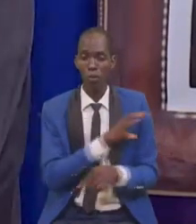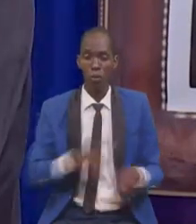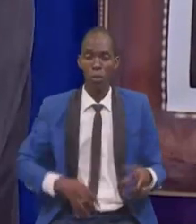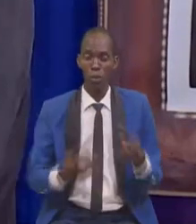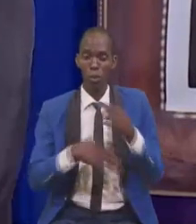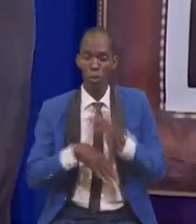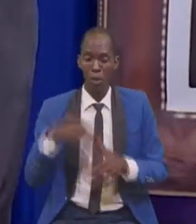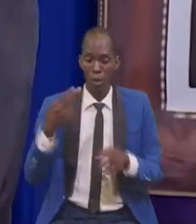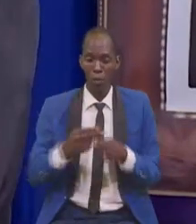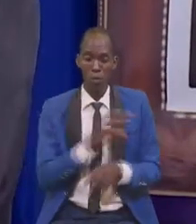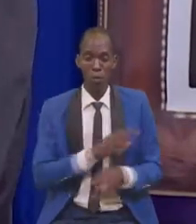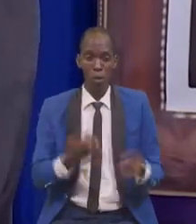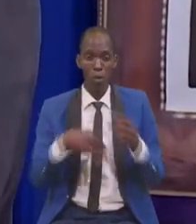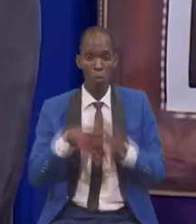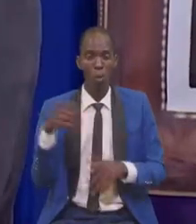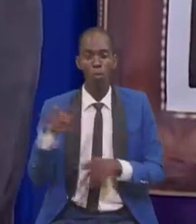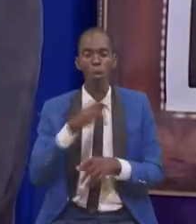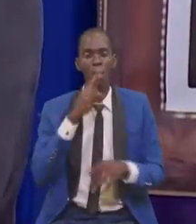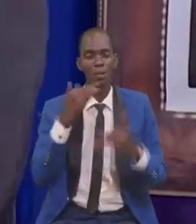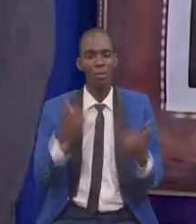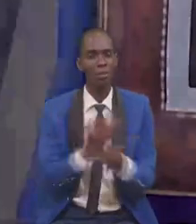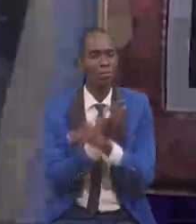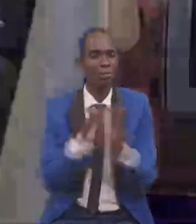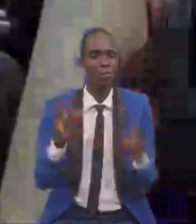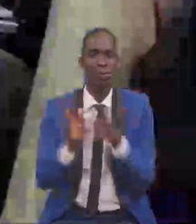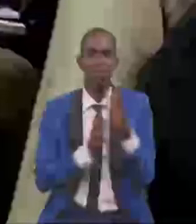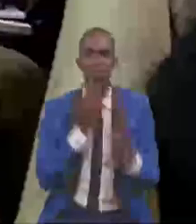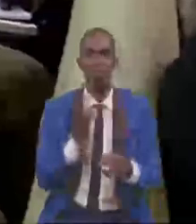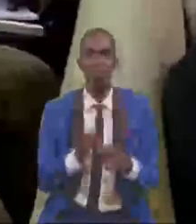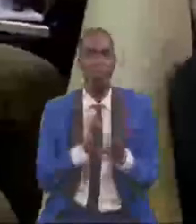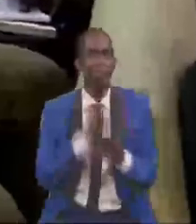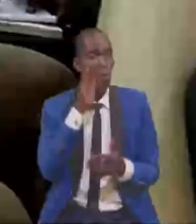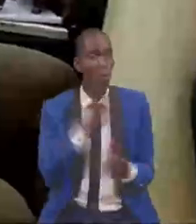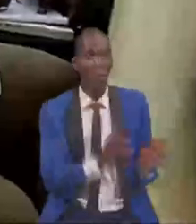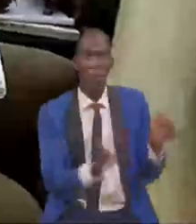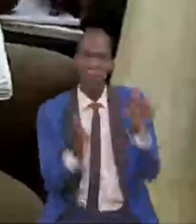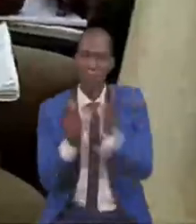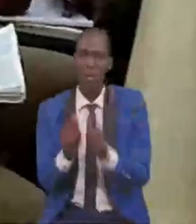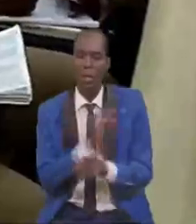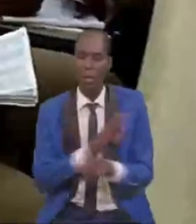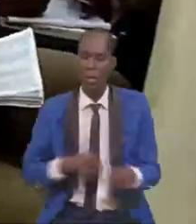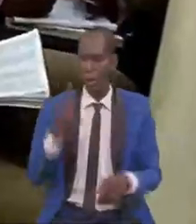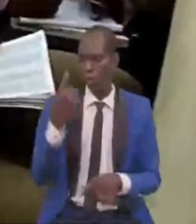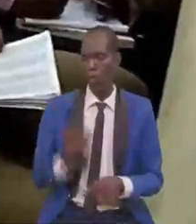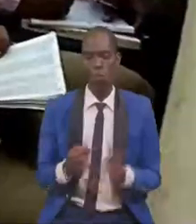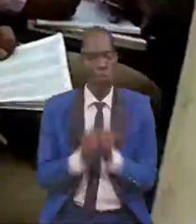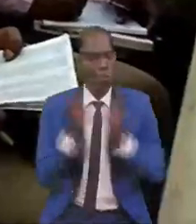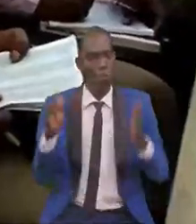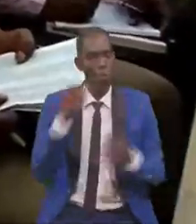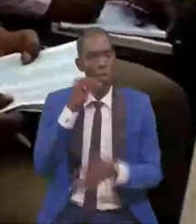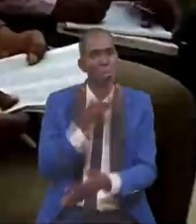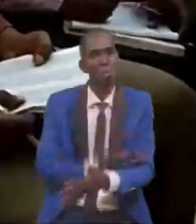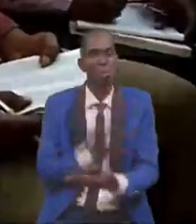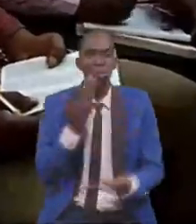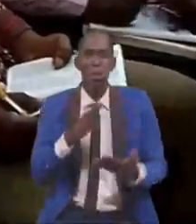parole sort et le nom de Jésus sort, vous serez délivré au nom de Jésus-Christ. Elle est venue sans apporter l'enfant.